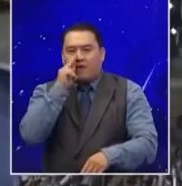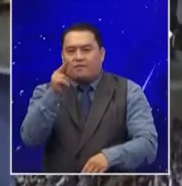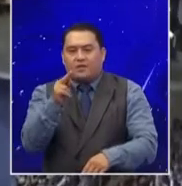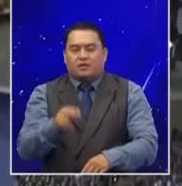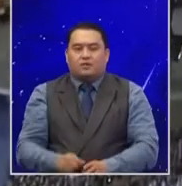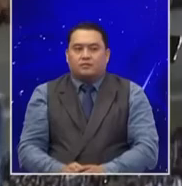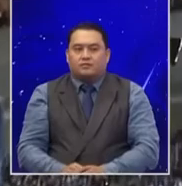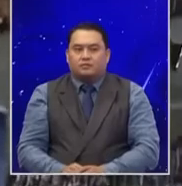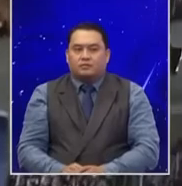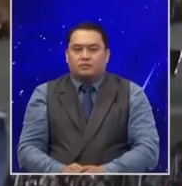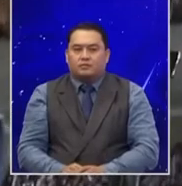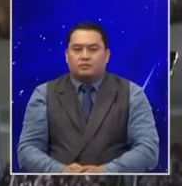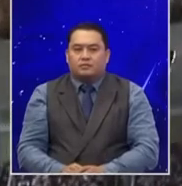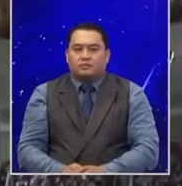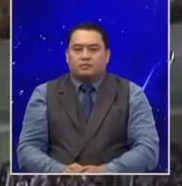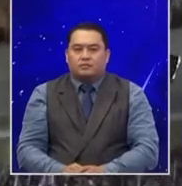обвинения не подтвердило.